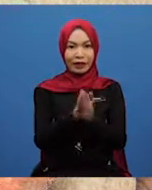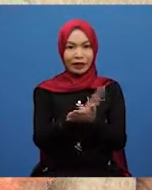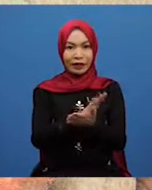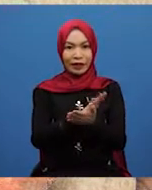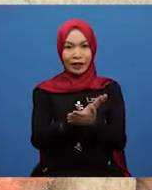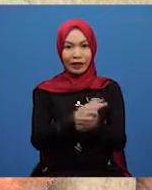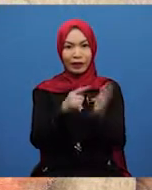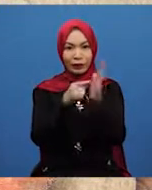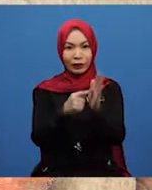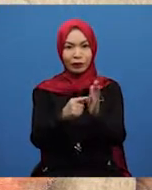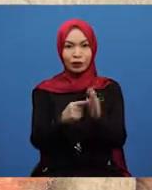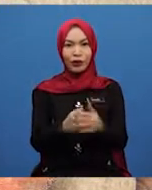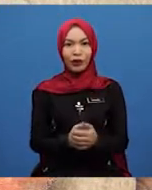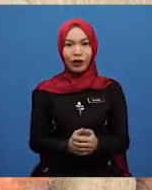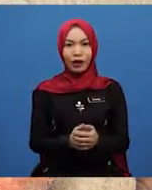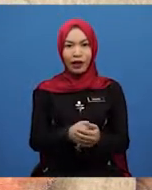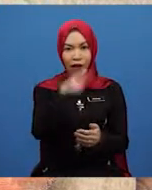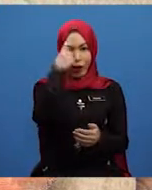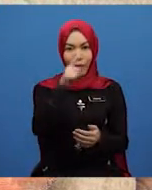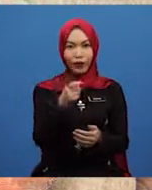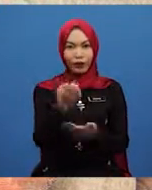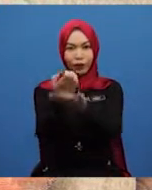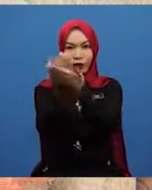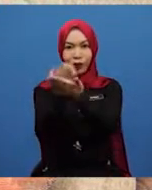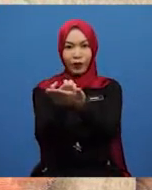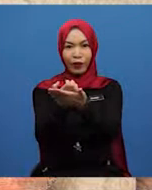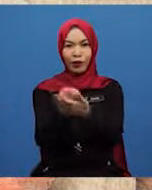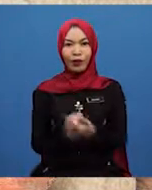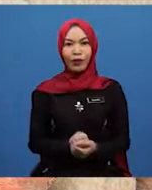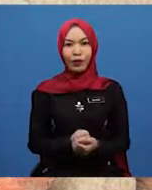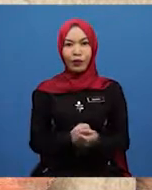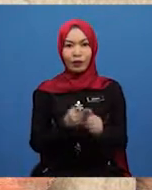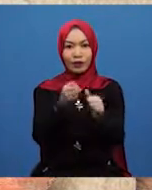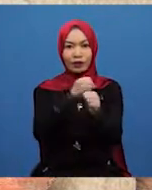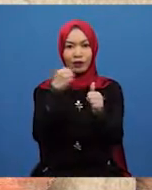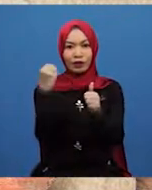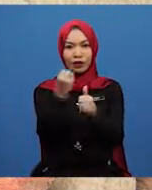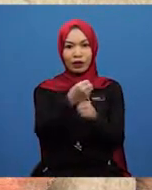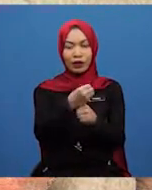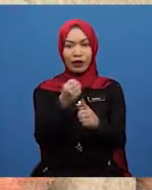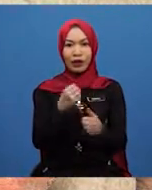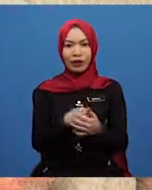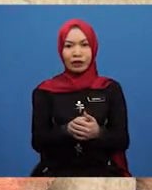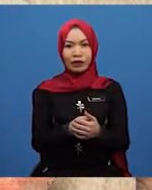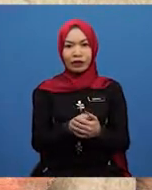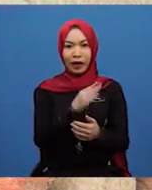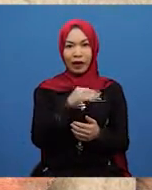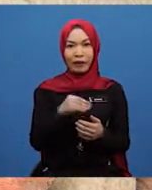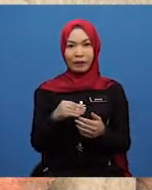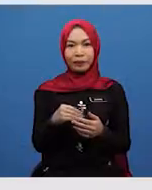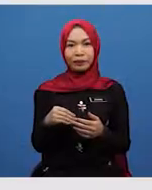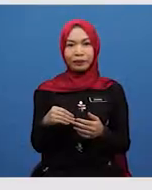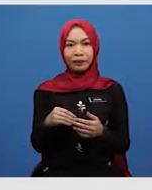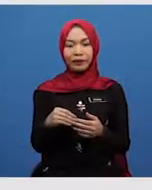dalam perkembangan ekonomi sosial dan politik masyarakat tempatan di kedua dua